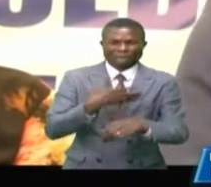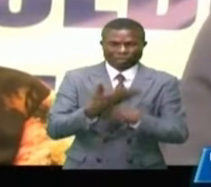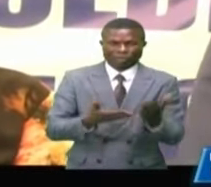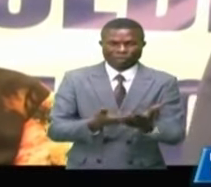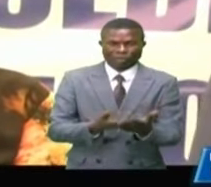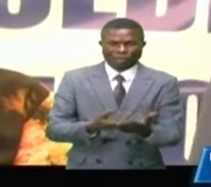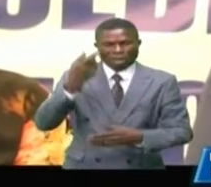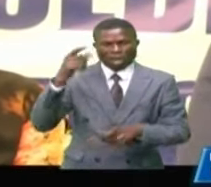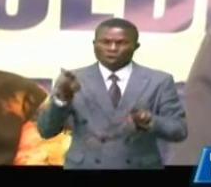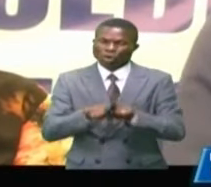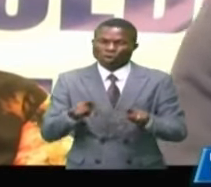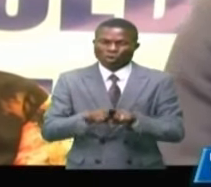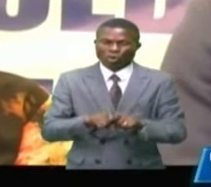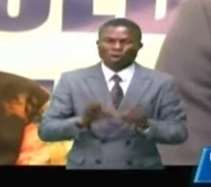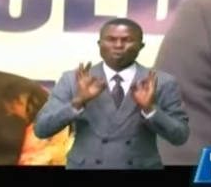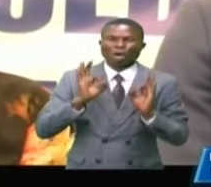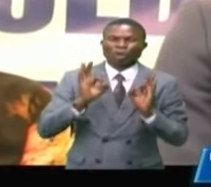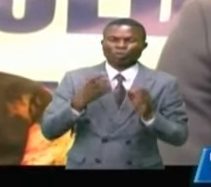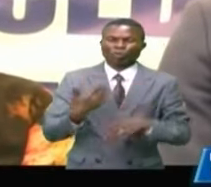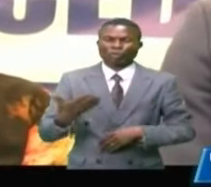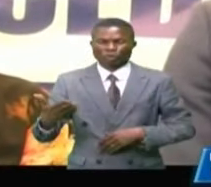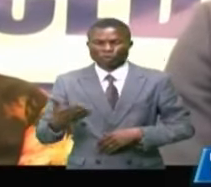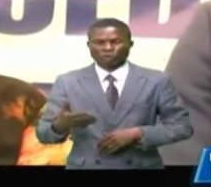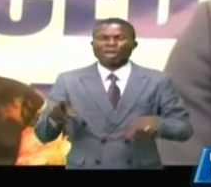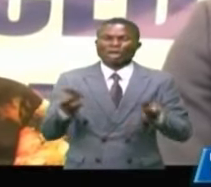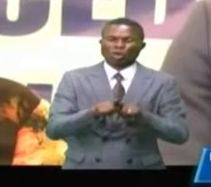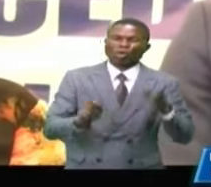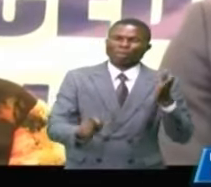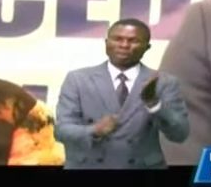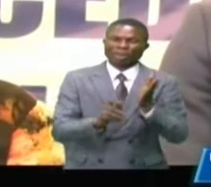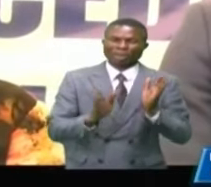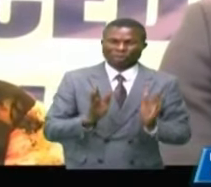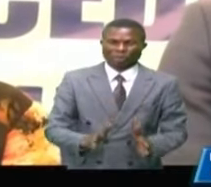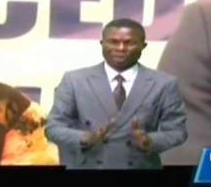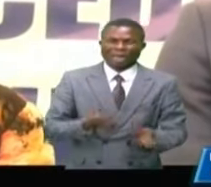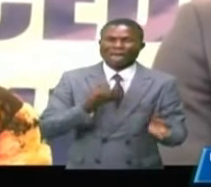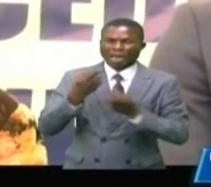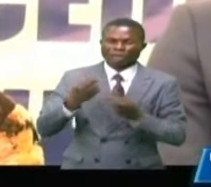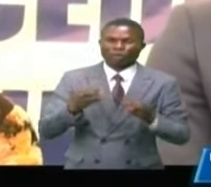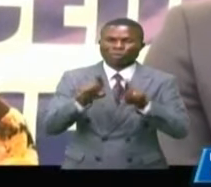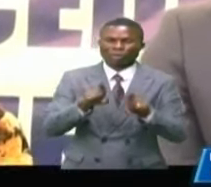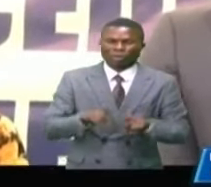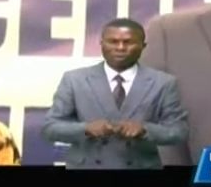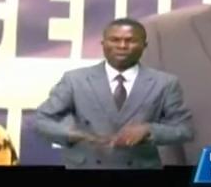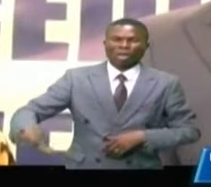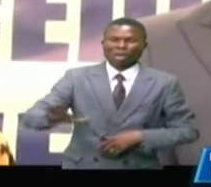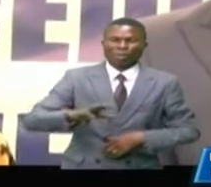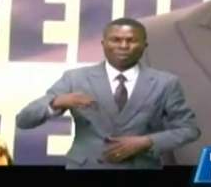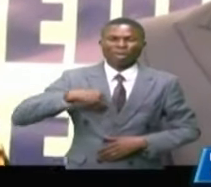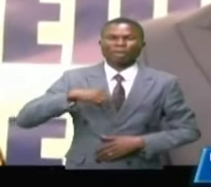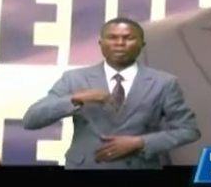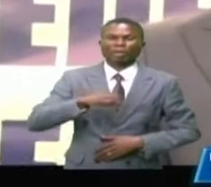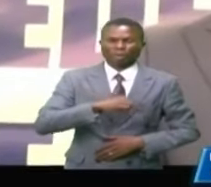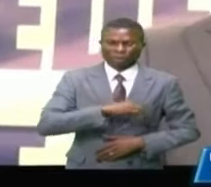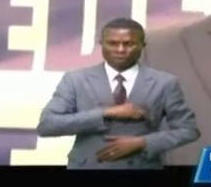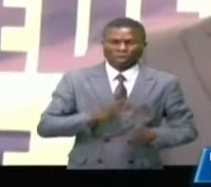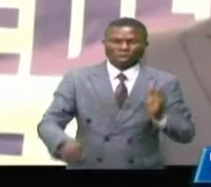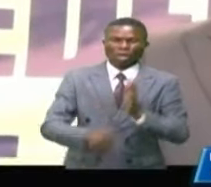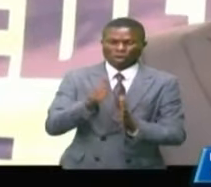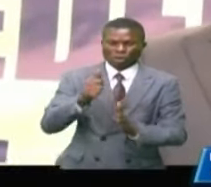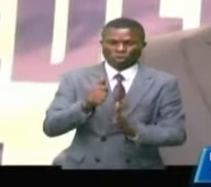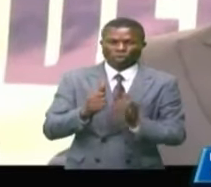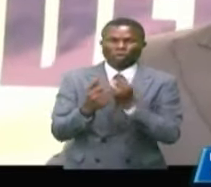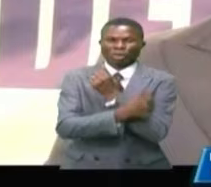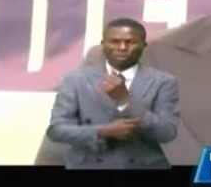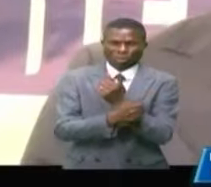termes d'innovation, en termes de technologie, expliquer également aux pays membres, les 11 pays qui constituent